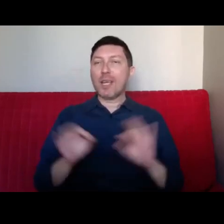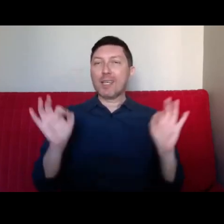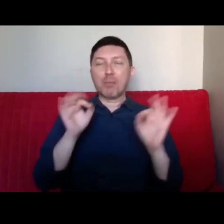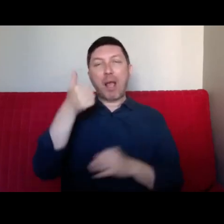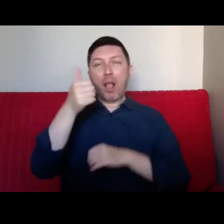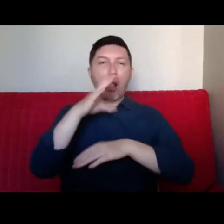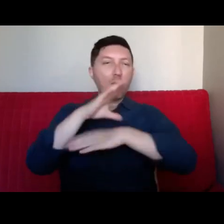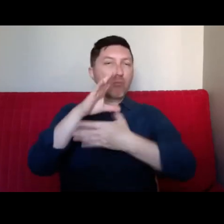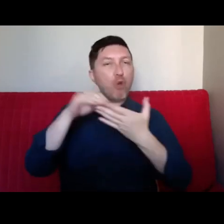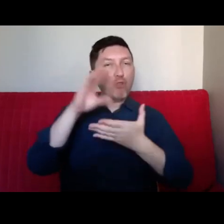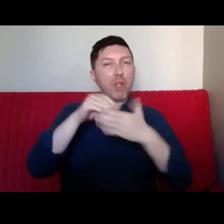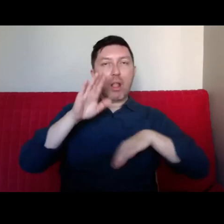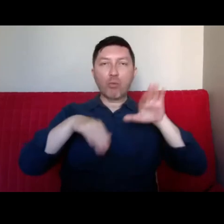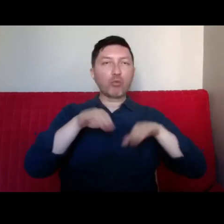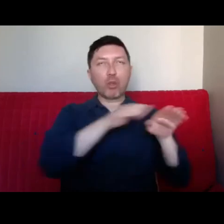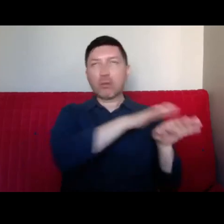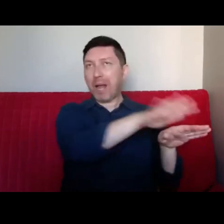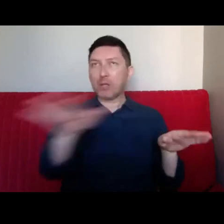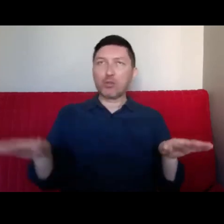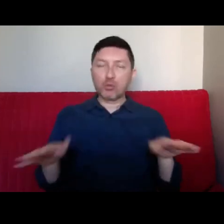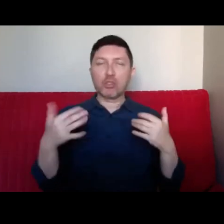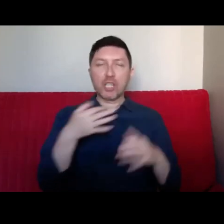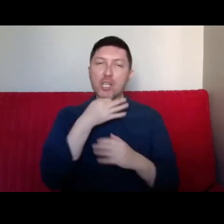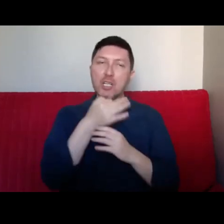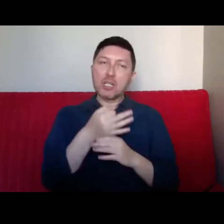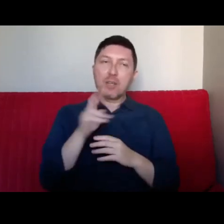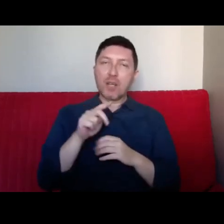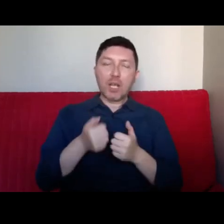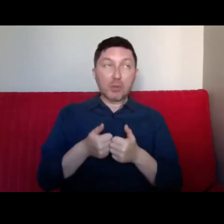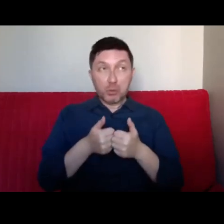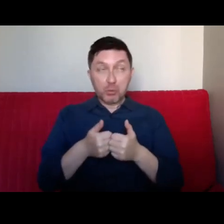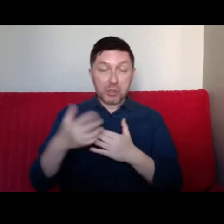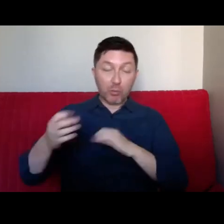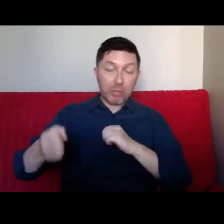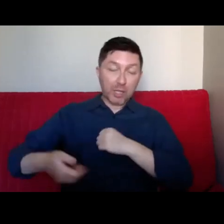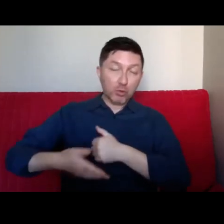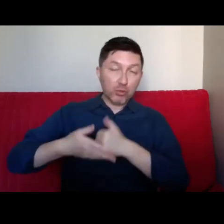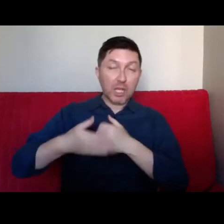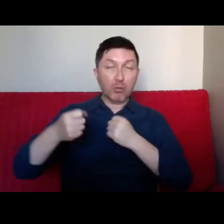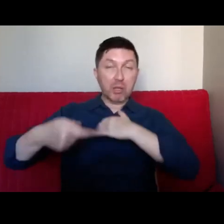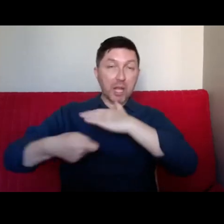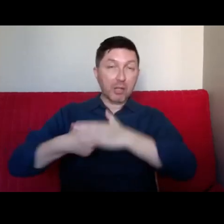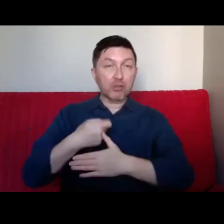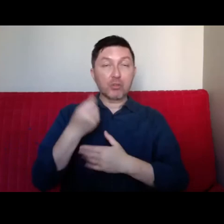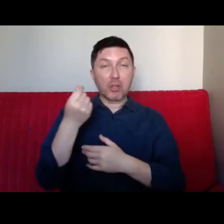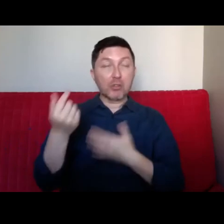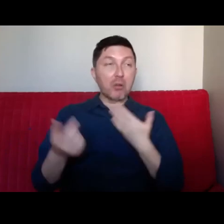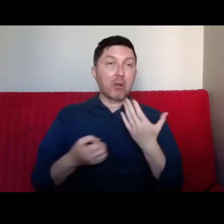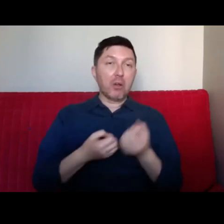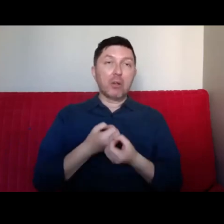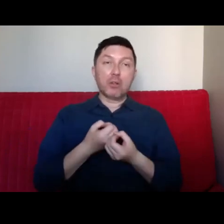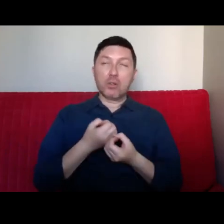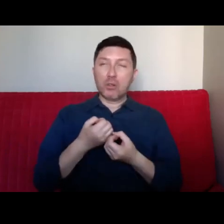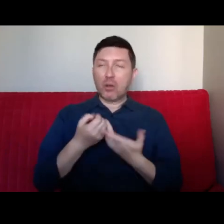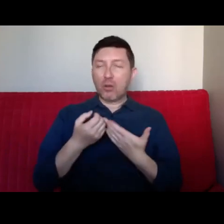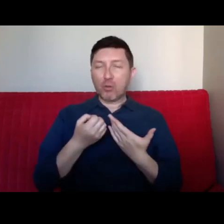fonctionne partout. Ça va varier en fonction des soutiens, des capacités financières, de la disponibilité des